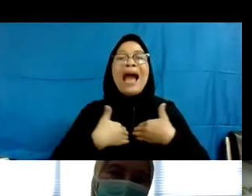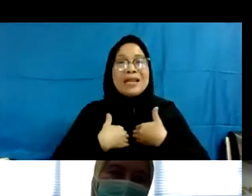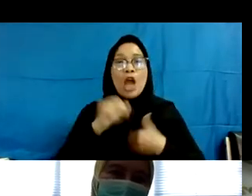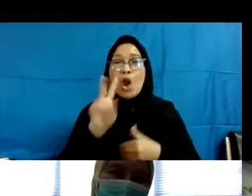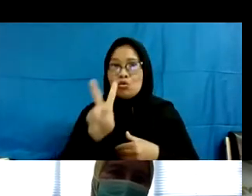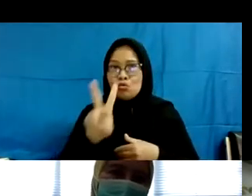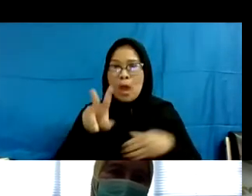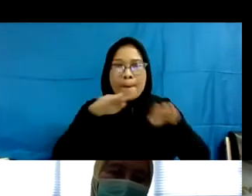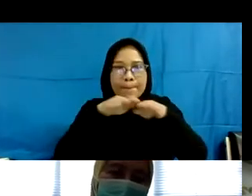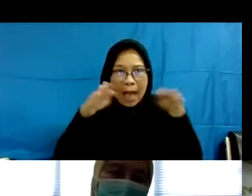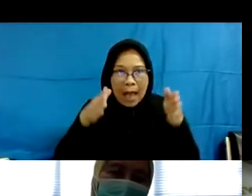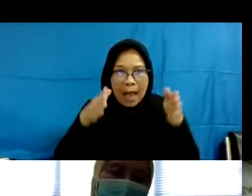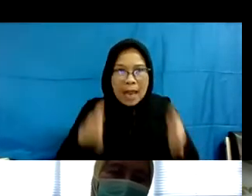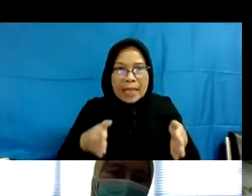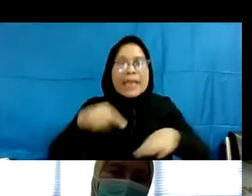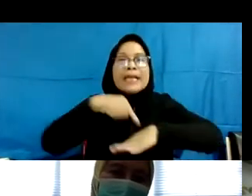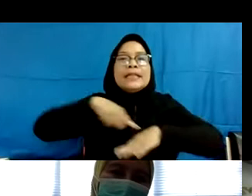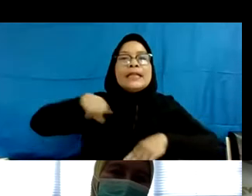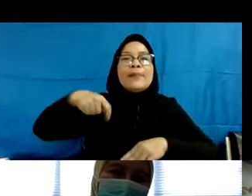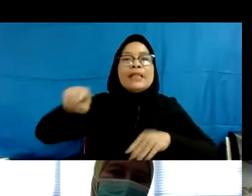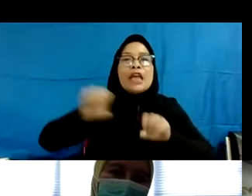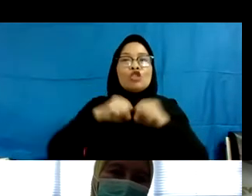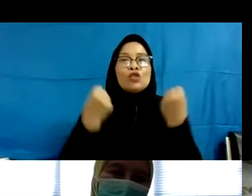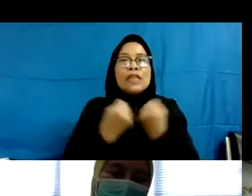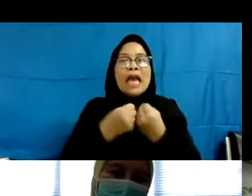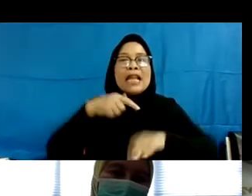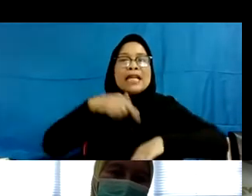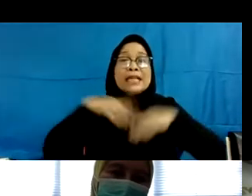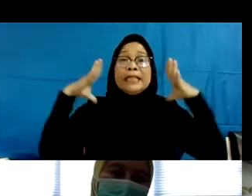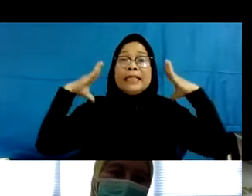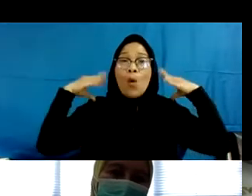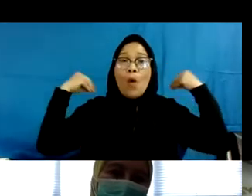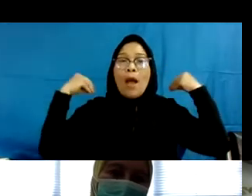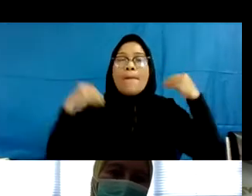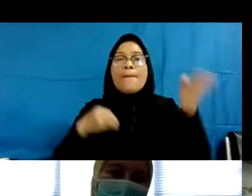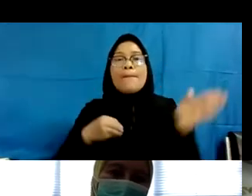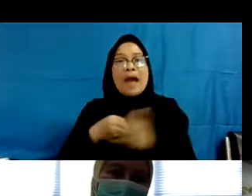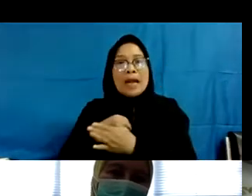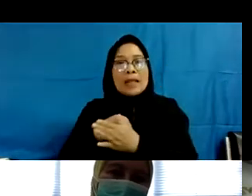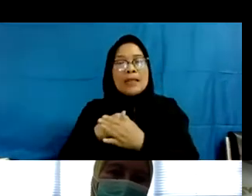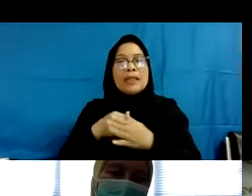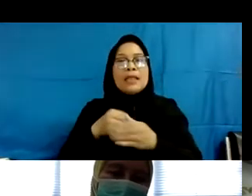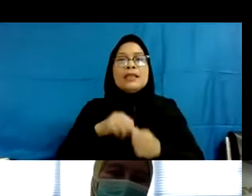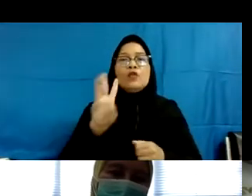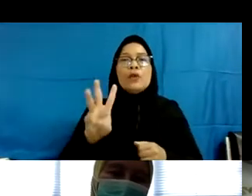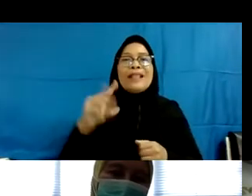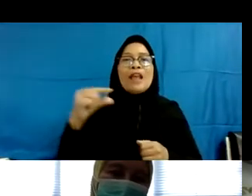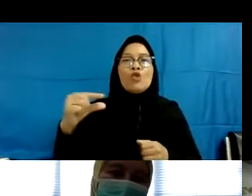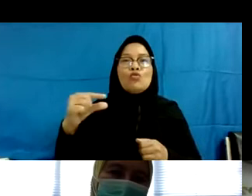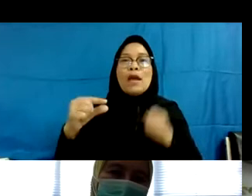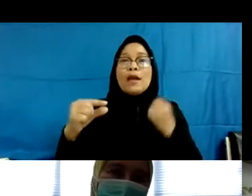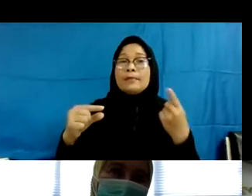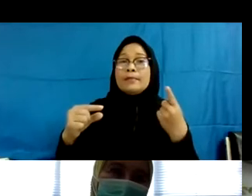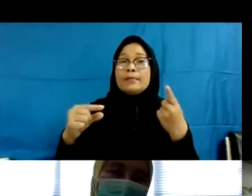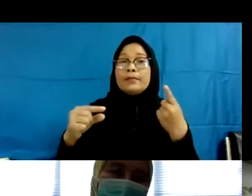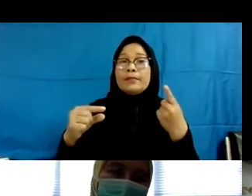di Kementerian Sosial yang di Jawa Barat ini terkait dengan penyandang disabilitas netra, yaitu Wiataguna satu dan satu